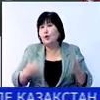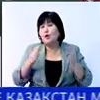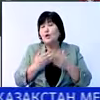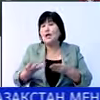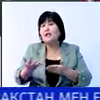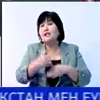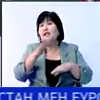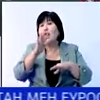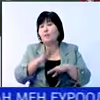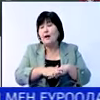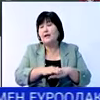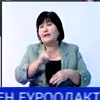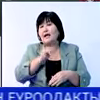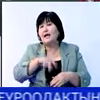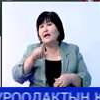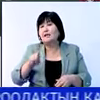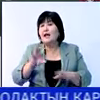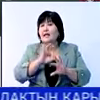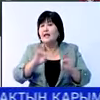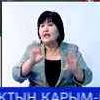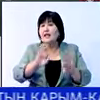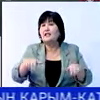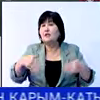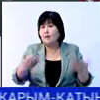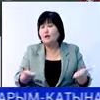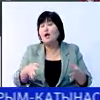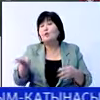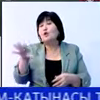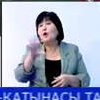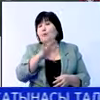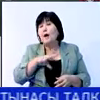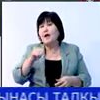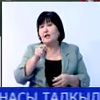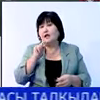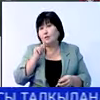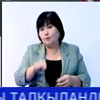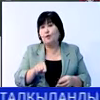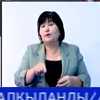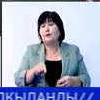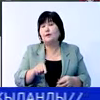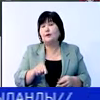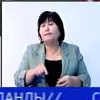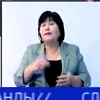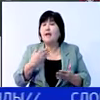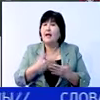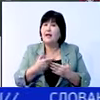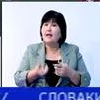жинақ банкінен қызметкерлері кеңес беруде. Оның барлығы бұл жағы